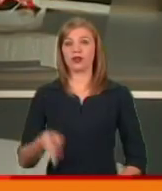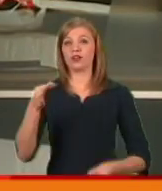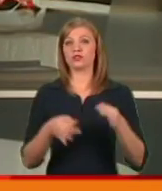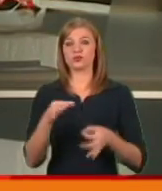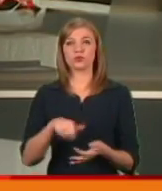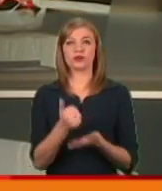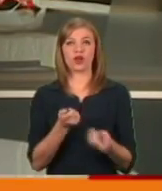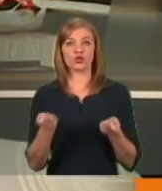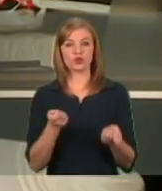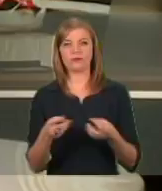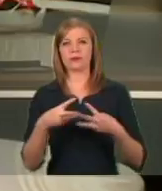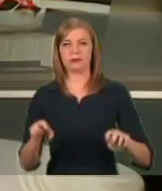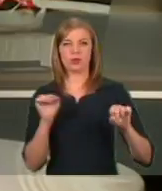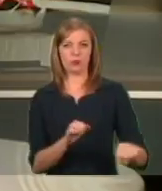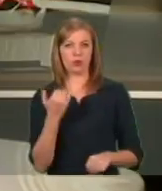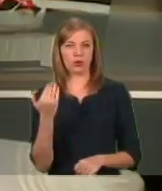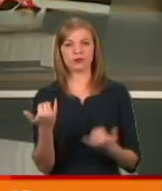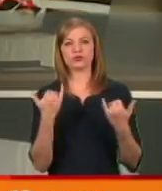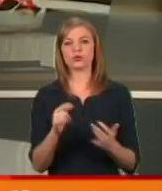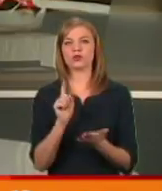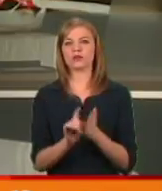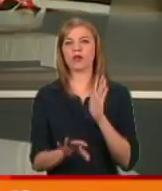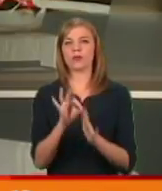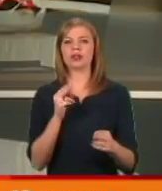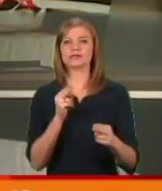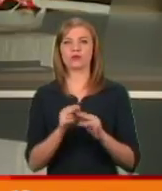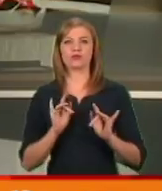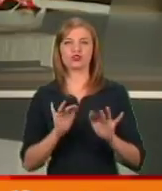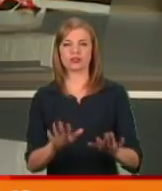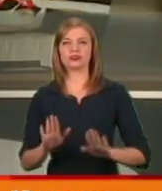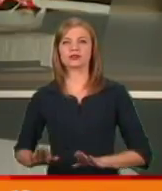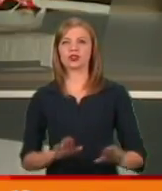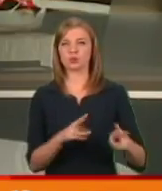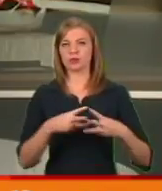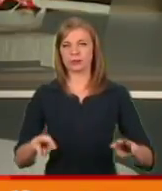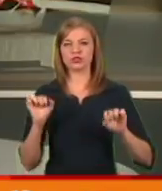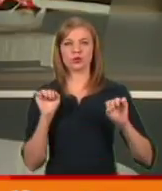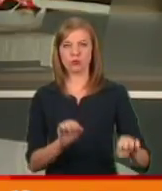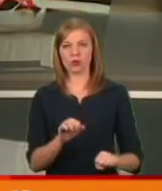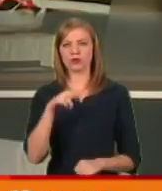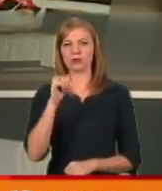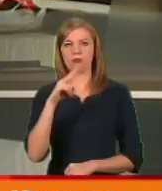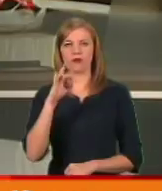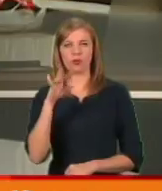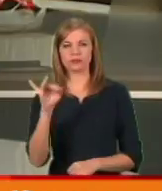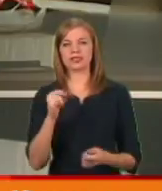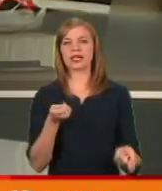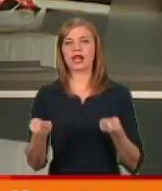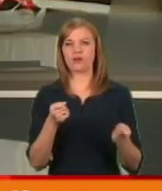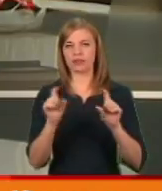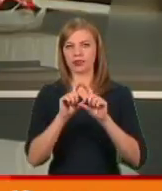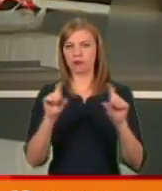суд над чиновниками Міноборони. Сьогодні мали обрати запобіжний захід заступникові міністра оборони Павловському і